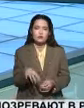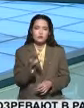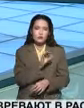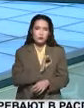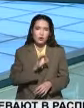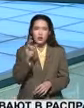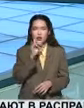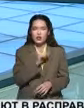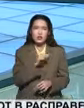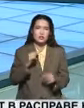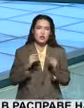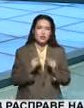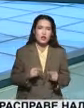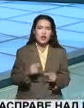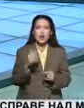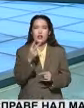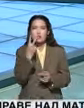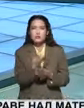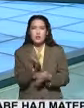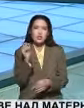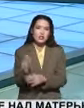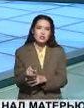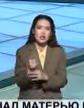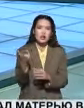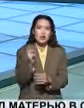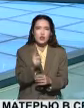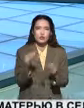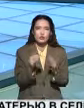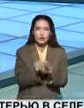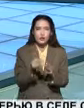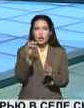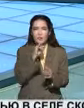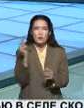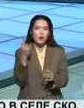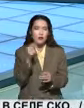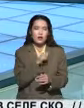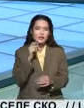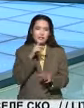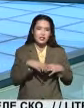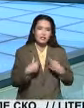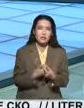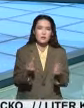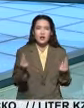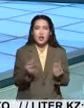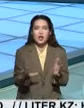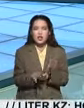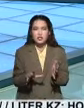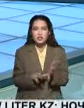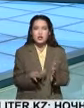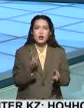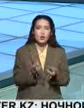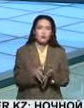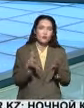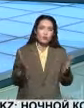баллоны самостоятельно. Либо заказывают доставку газа на дом. Объясняют это павлодарцы экономией семейного бюджета, поскольку электрические плиты –